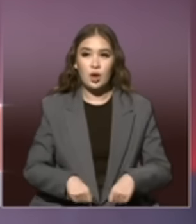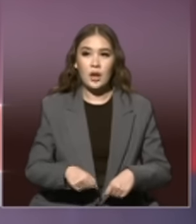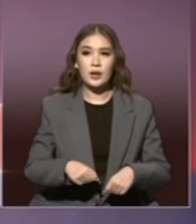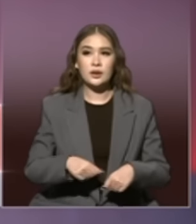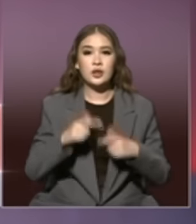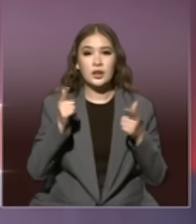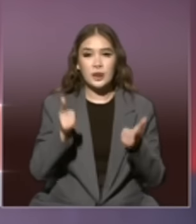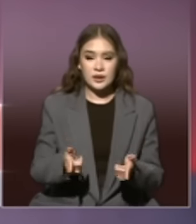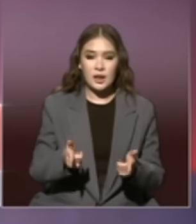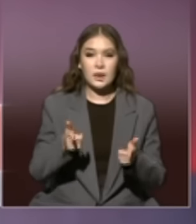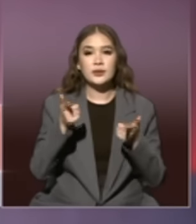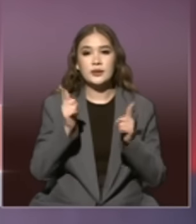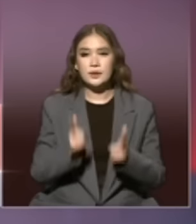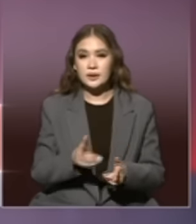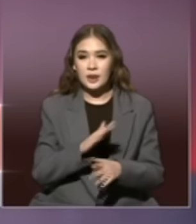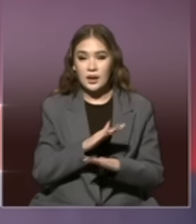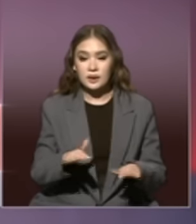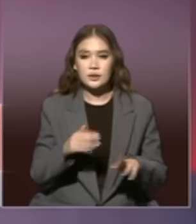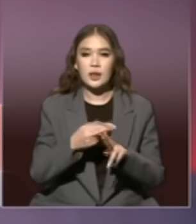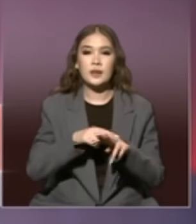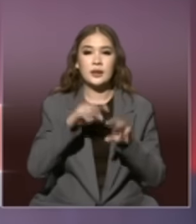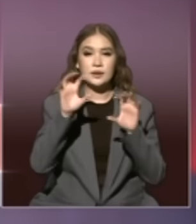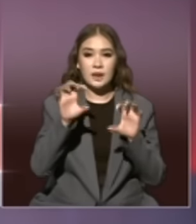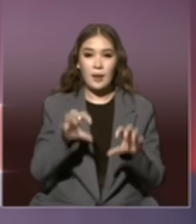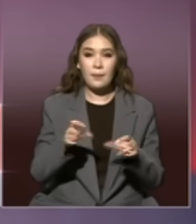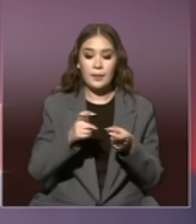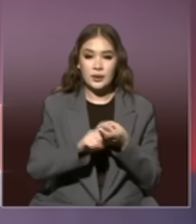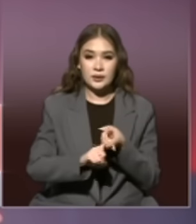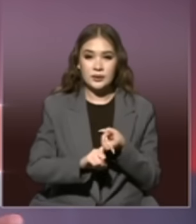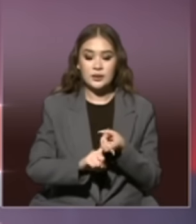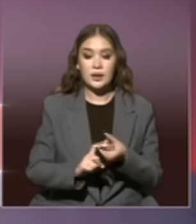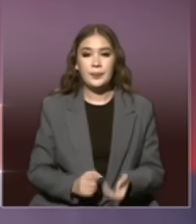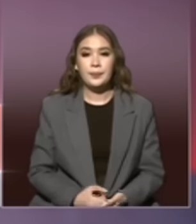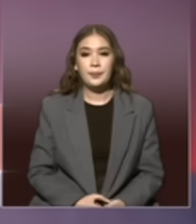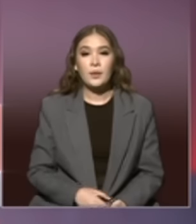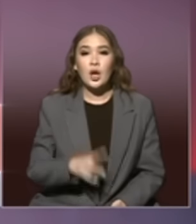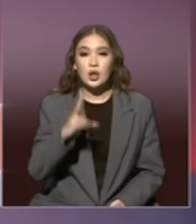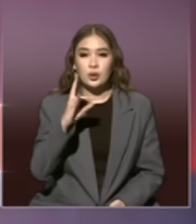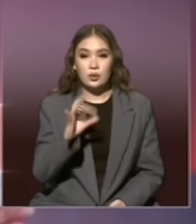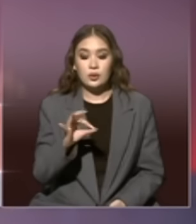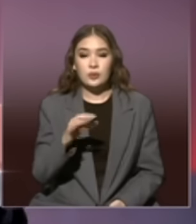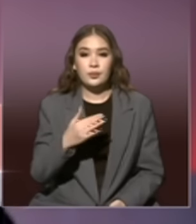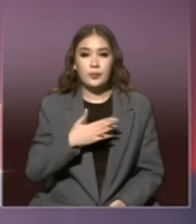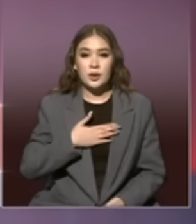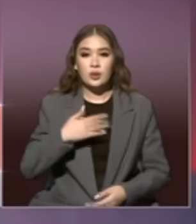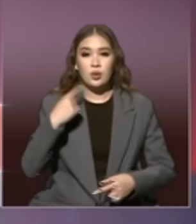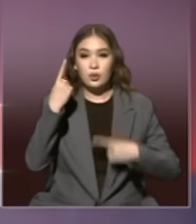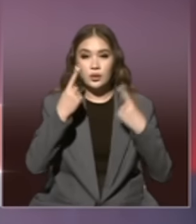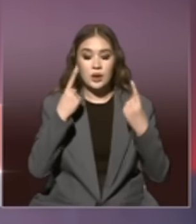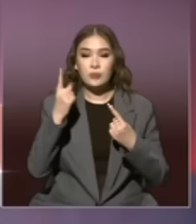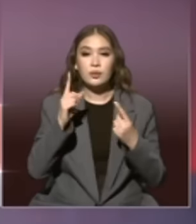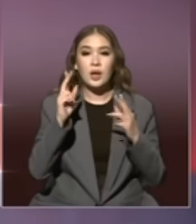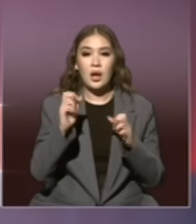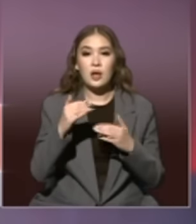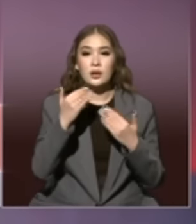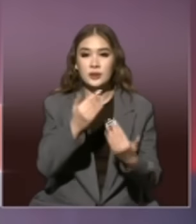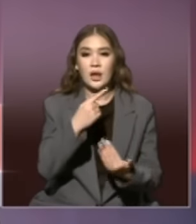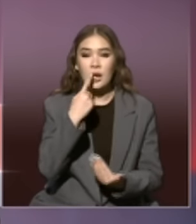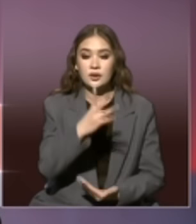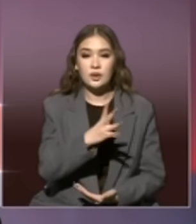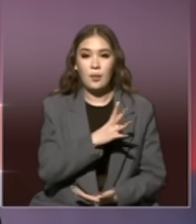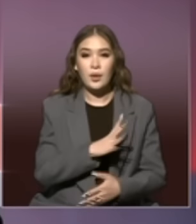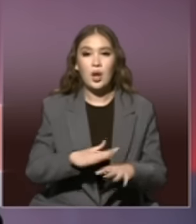келіспе, ол өзінің заңдылығына байланысты ғой. Бірақ та жаңағы мен ойлаймын, жаңа мен әріптесім айтқандай, қоғам